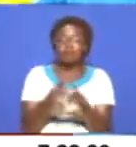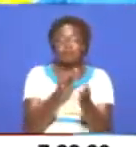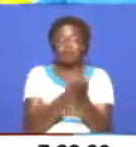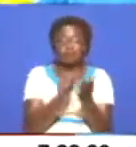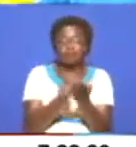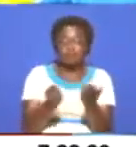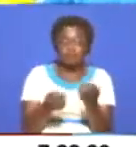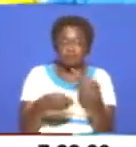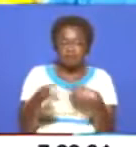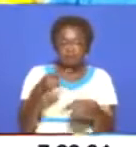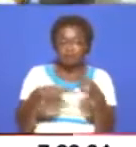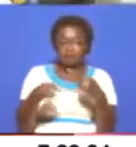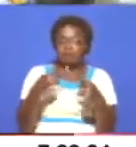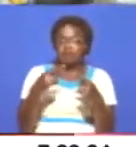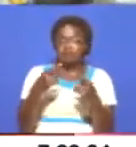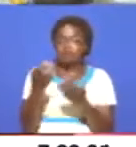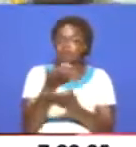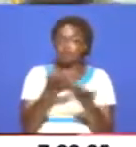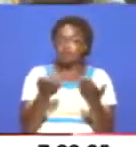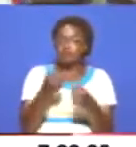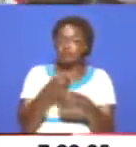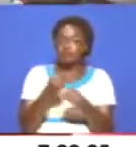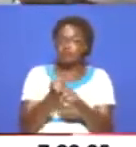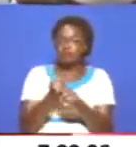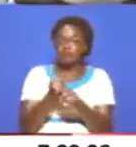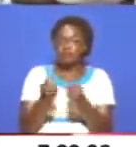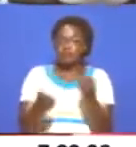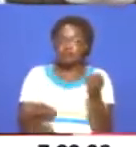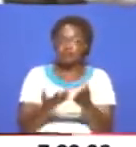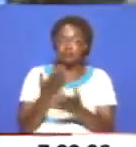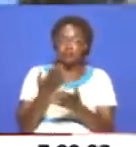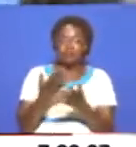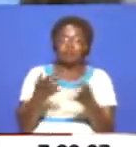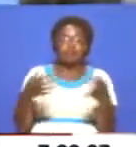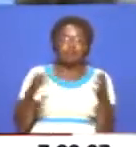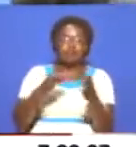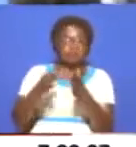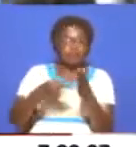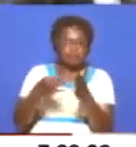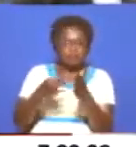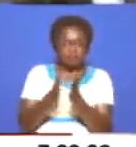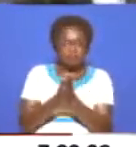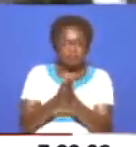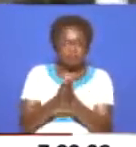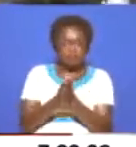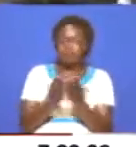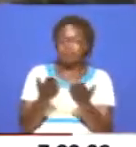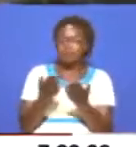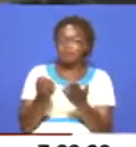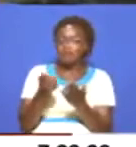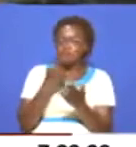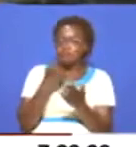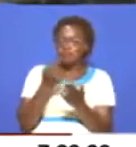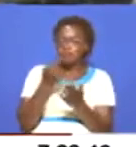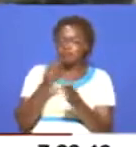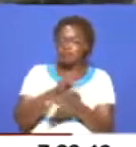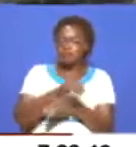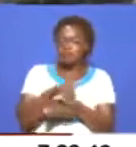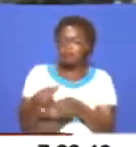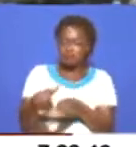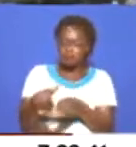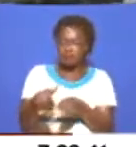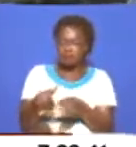uchumi watahakikisha ukuaji wa viwanda na bima ya matibabu kwa wote kabla ya mwisho wa mwaka huu.